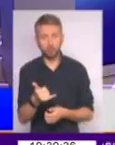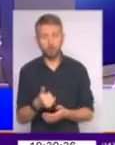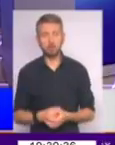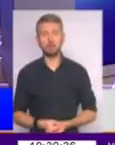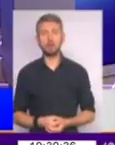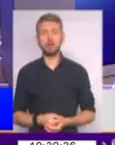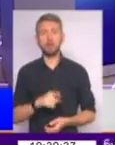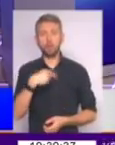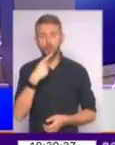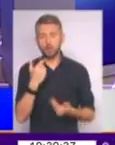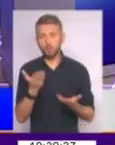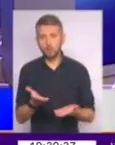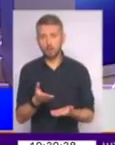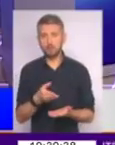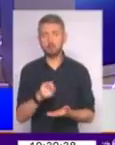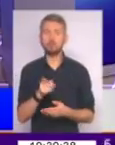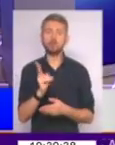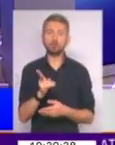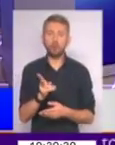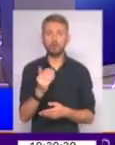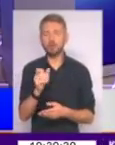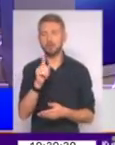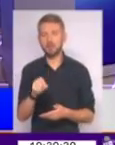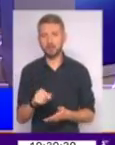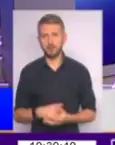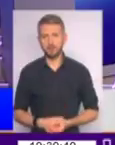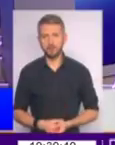эфире. Говорите, будь ласка, называйтесь и ваше запитание.